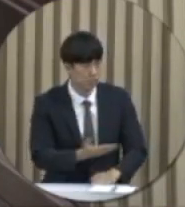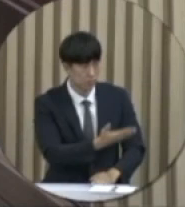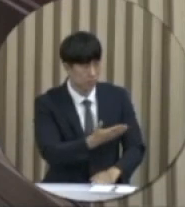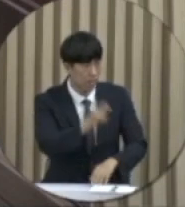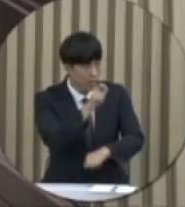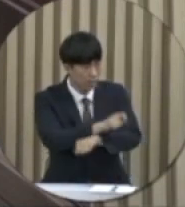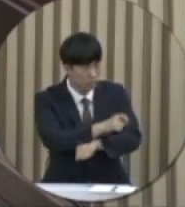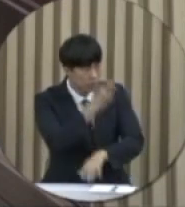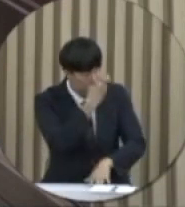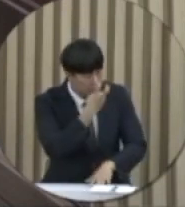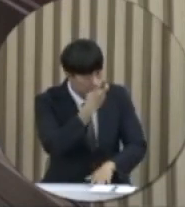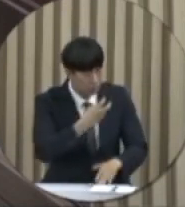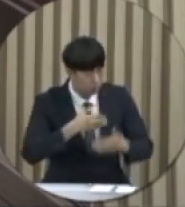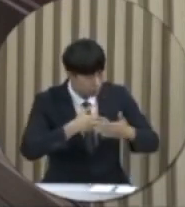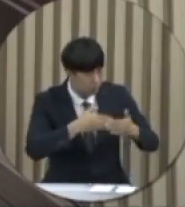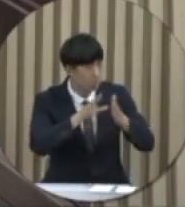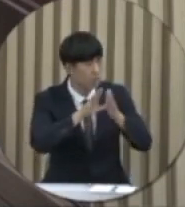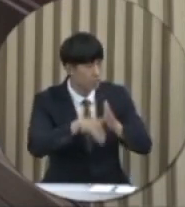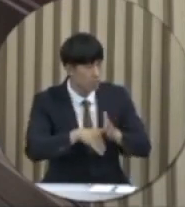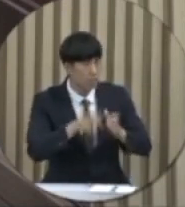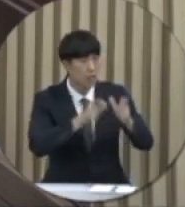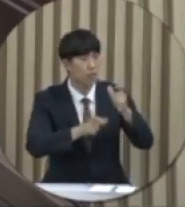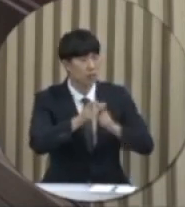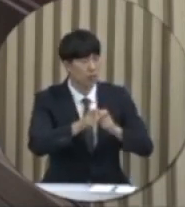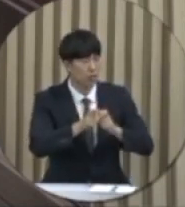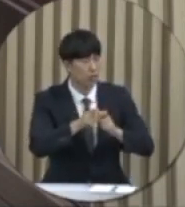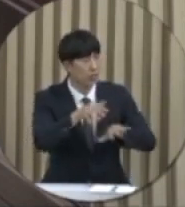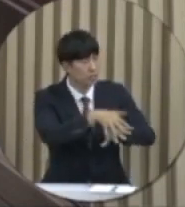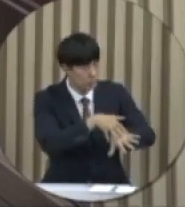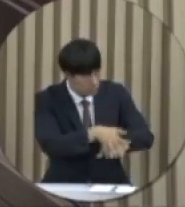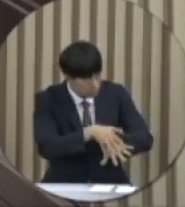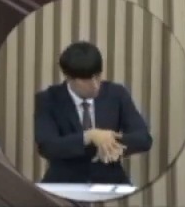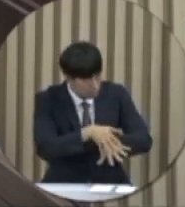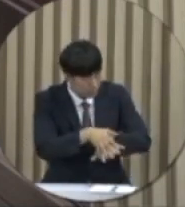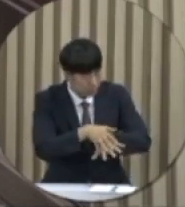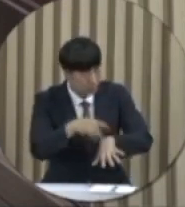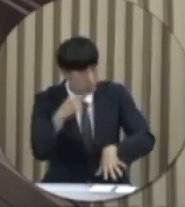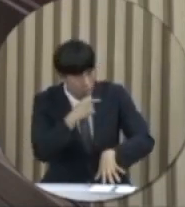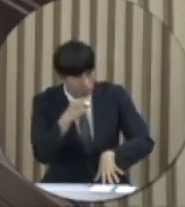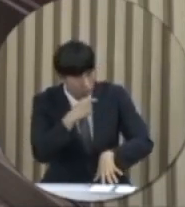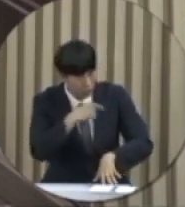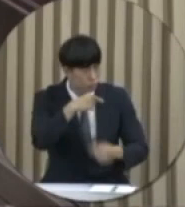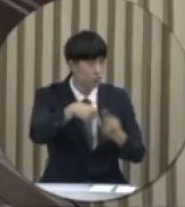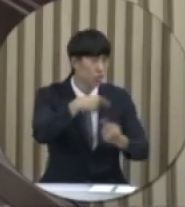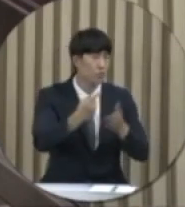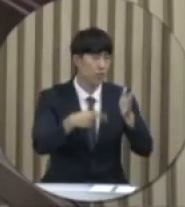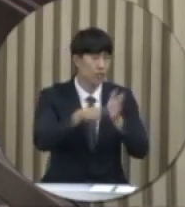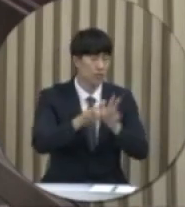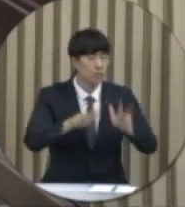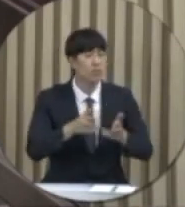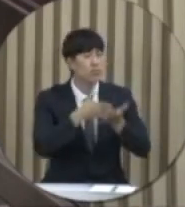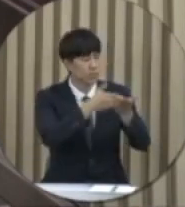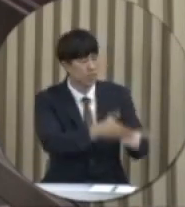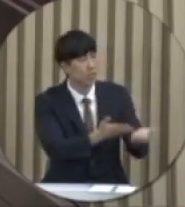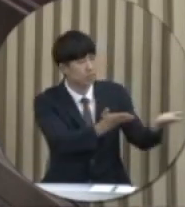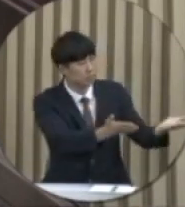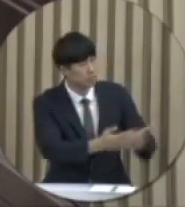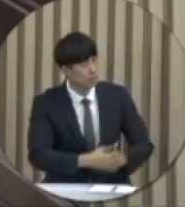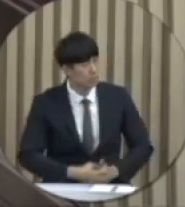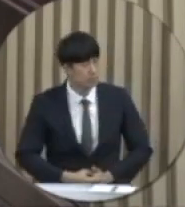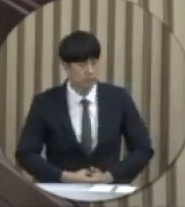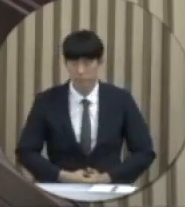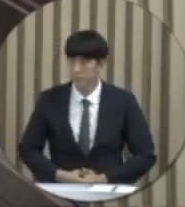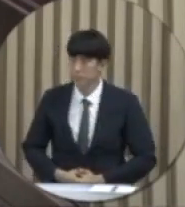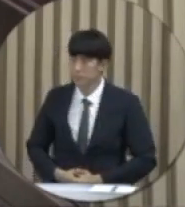행정사무감사를 진행하면서 조금 더 체계 있게 운영되기를 위해서 이렇게 제안을 드리는 거라고 알고 계시면 좋을 것 같습니다.